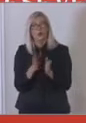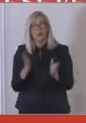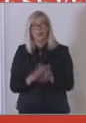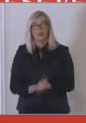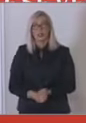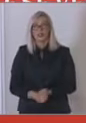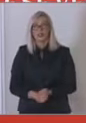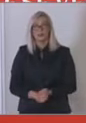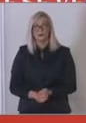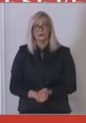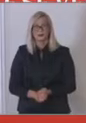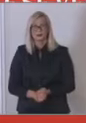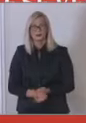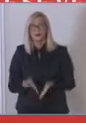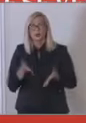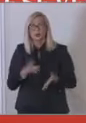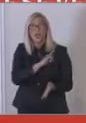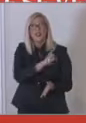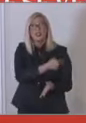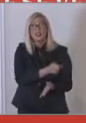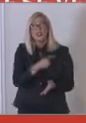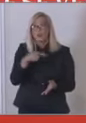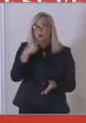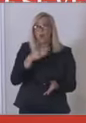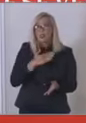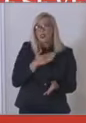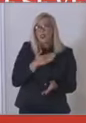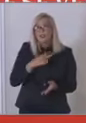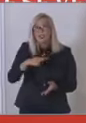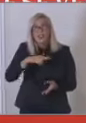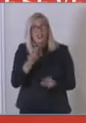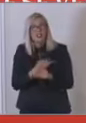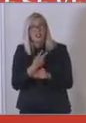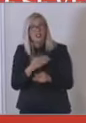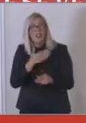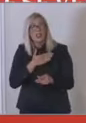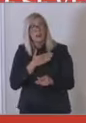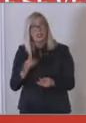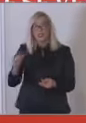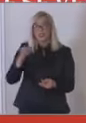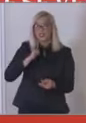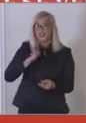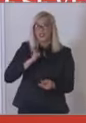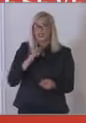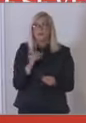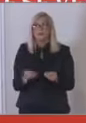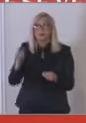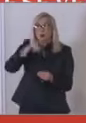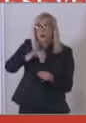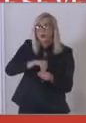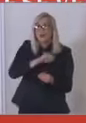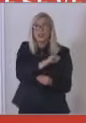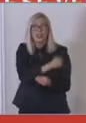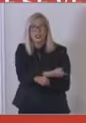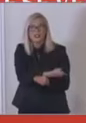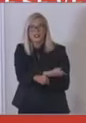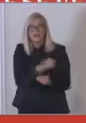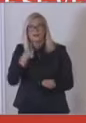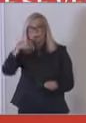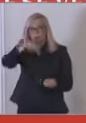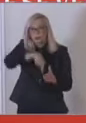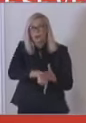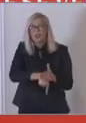pandemisë COVID-19. Kjo është një tregues i fortë që vendet tona kanë interes që edhe më tej të